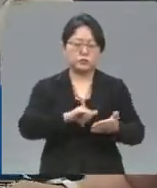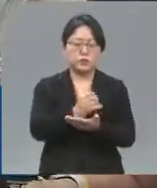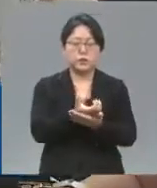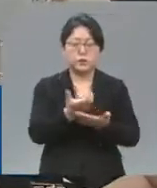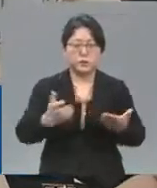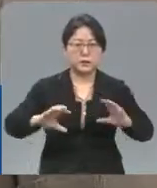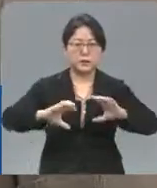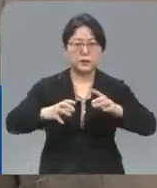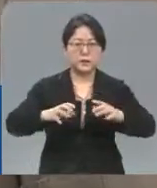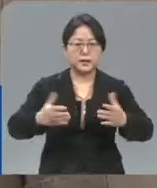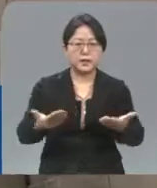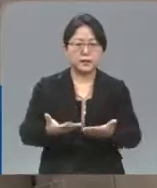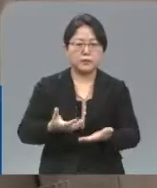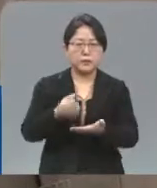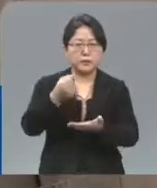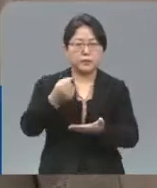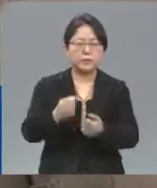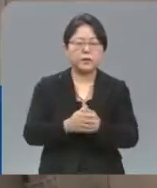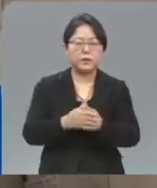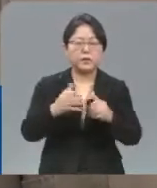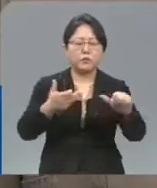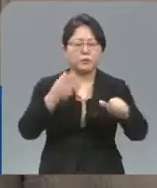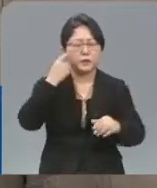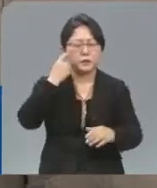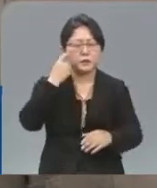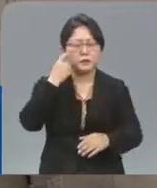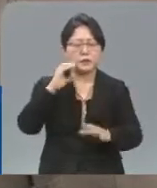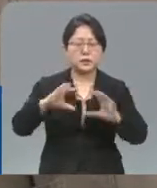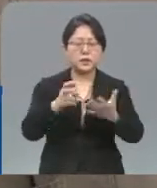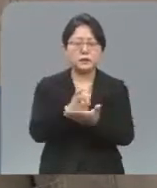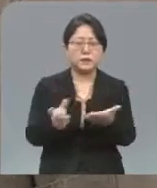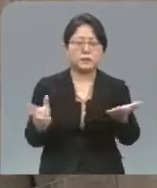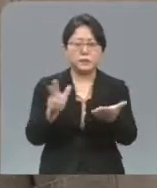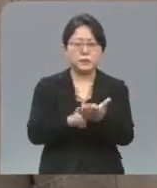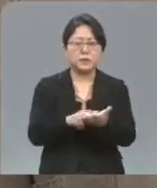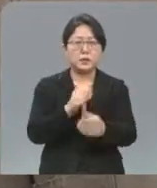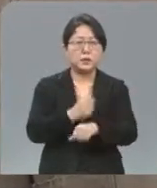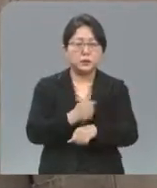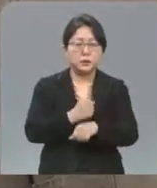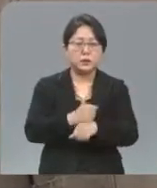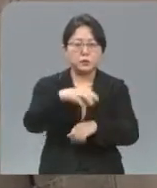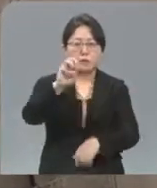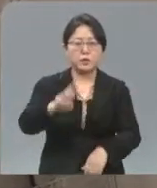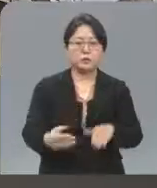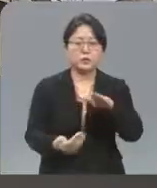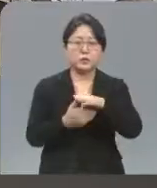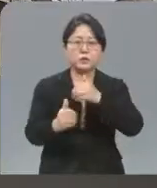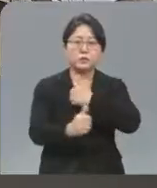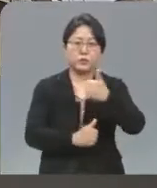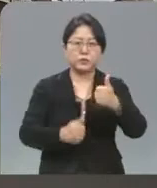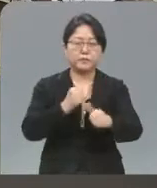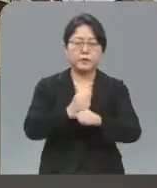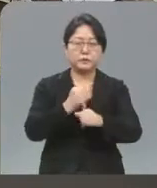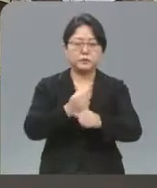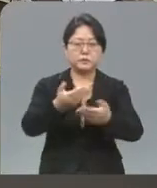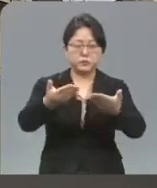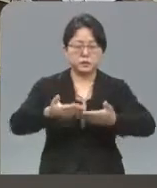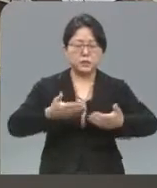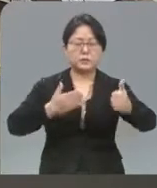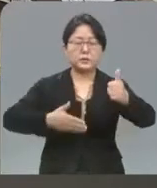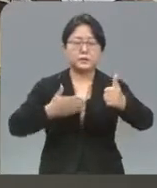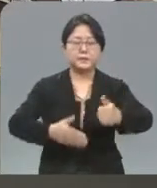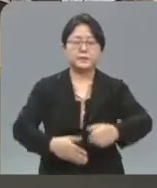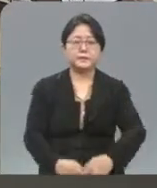이전 국가사업화와 5.18 정신 헌법 전문 수록을 이루겠다며 광주에서 최고위원으로 만들어달라고